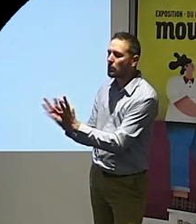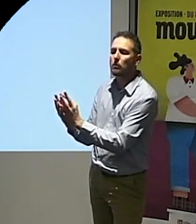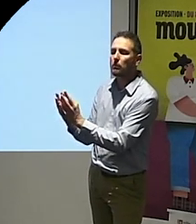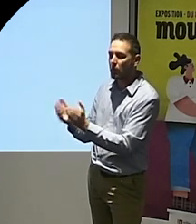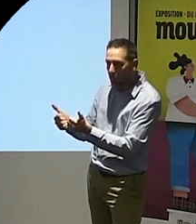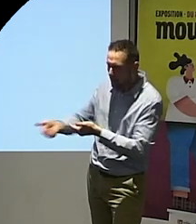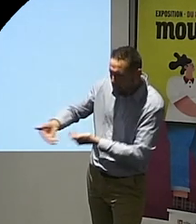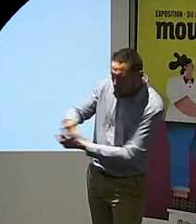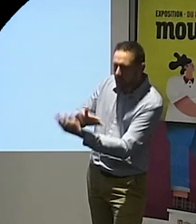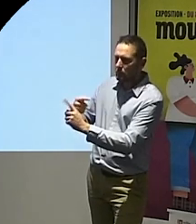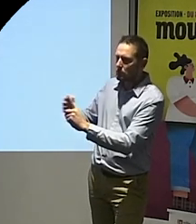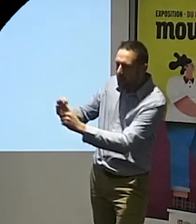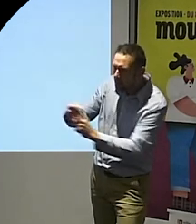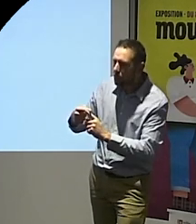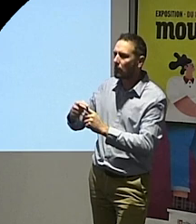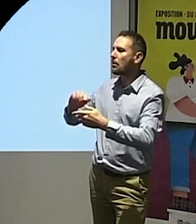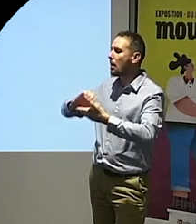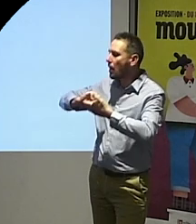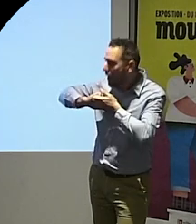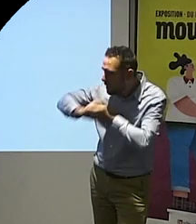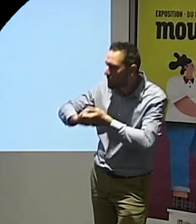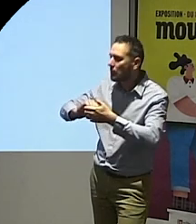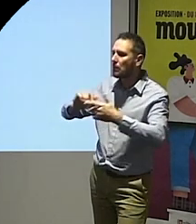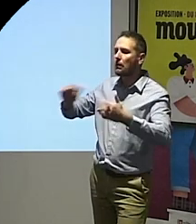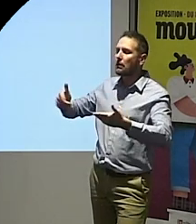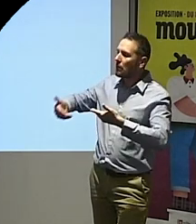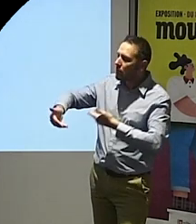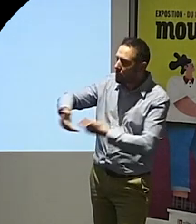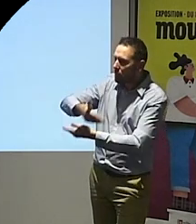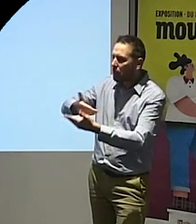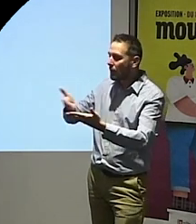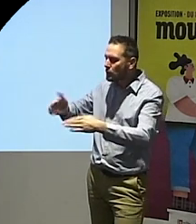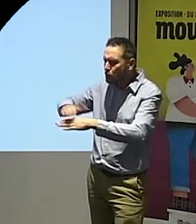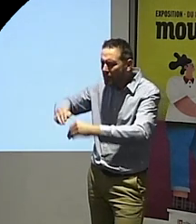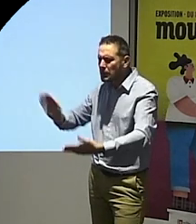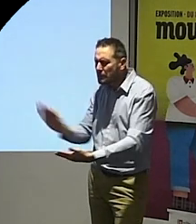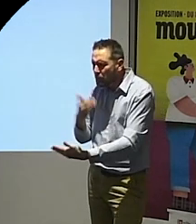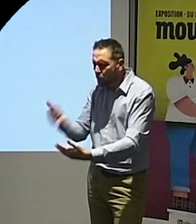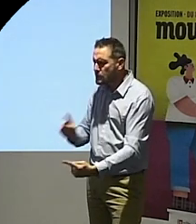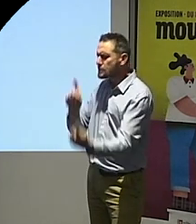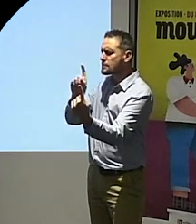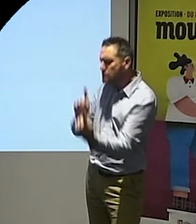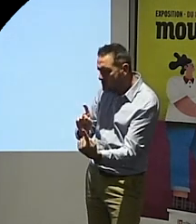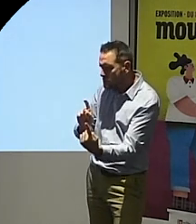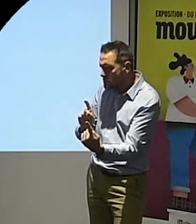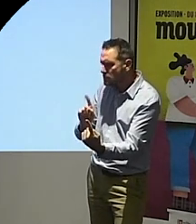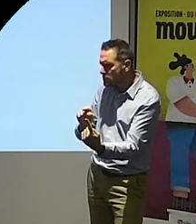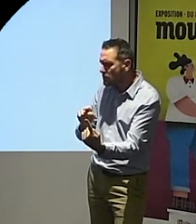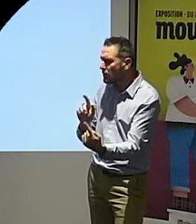des partages, de l'amitié, effectivement, comme j'ai entendu. C'est un jeu où on est en dualité. Et il faut prendre en